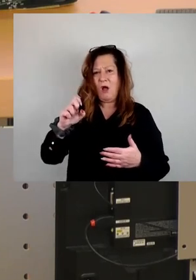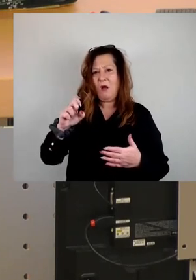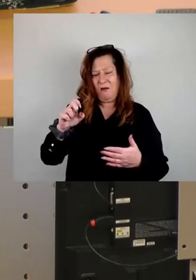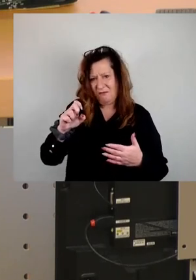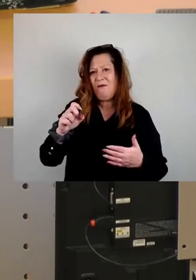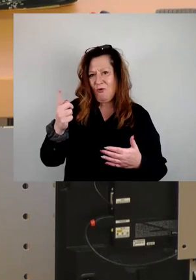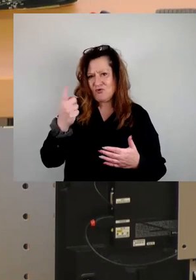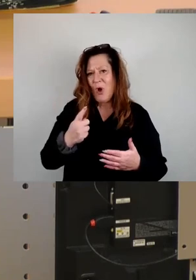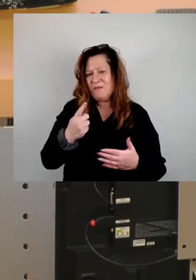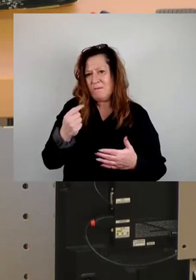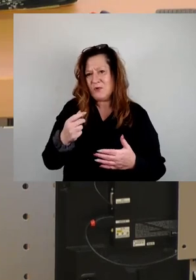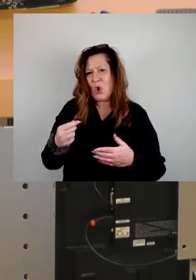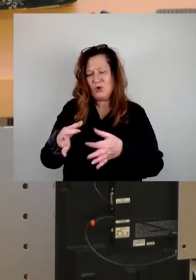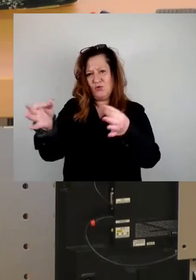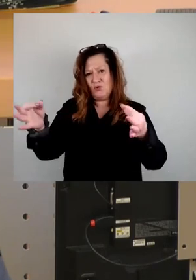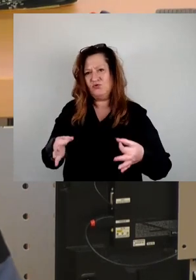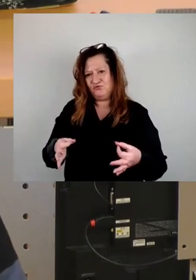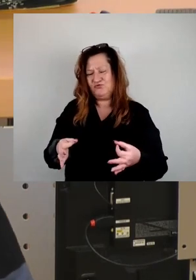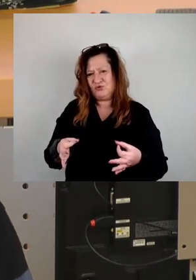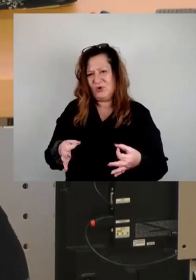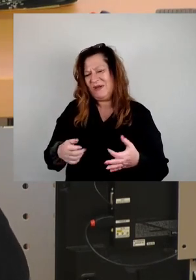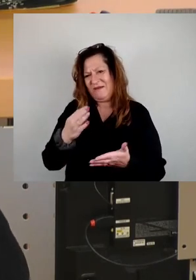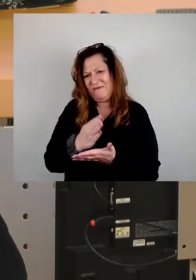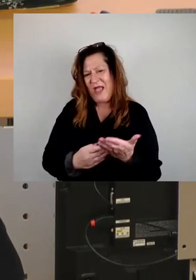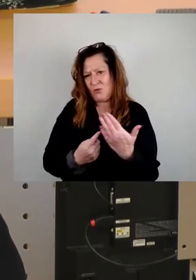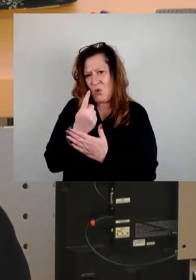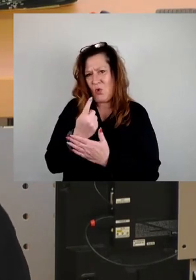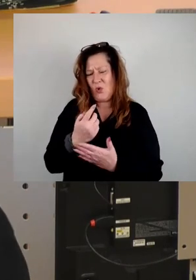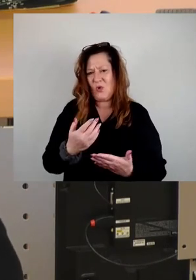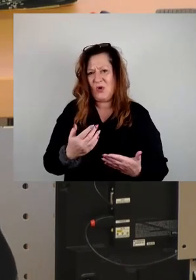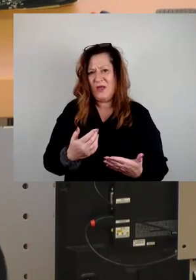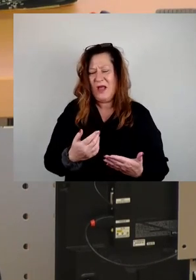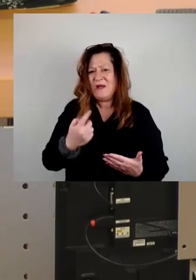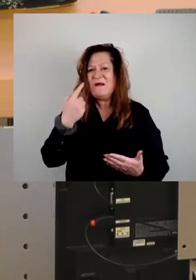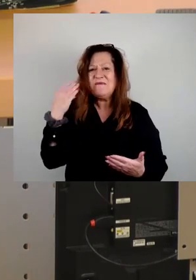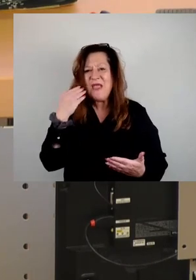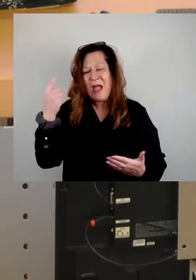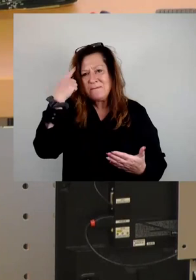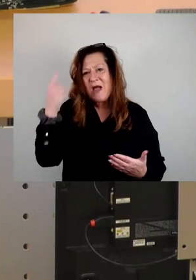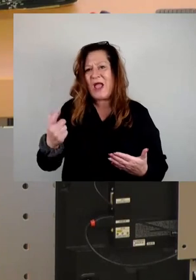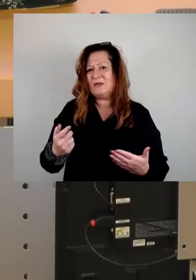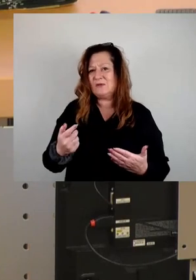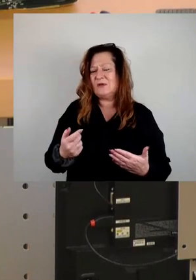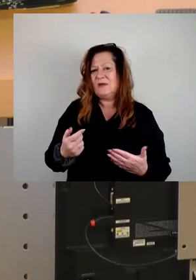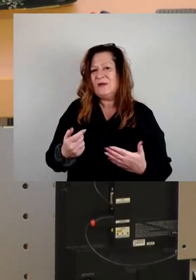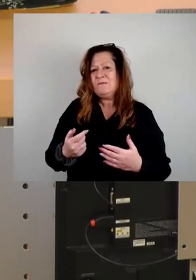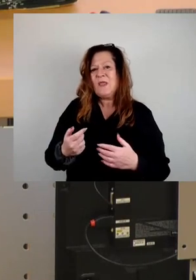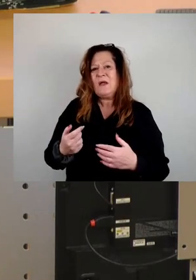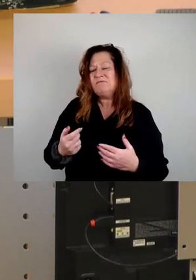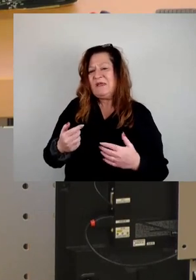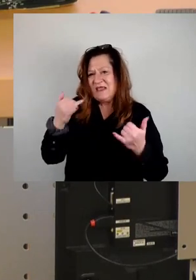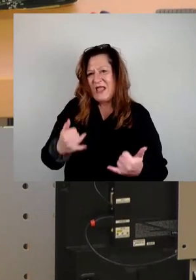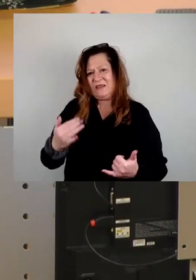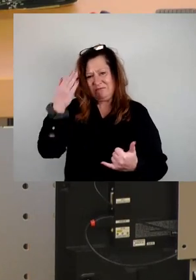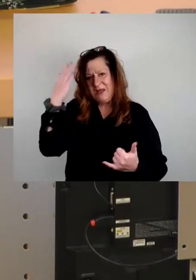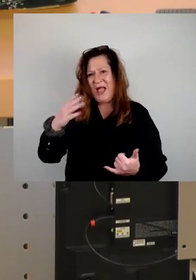jetzt meint, dass man die jetzt, nachdem dieses ganze Konzept bekannt ist, von dem Eigentümer billiger bekommen wird, der